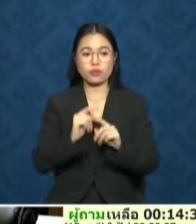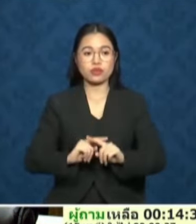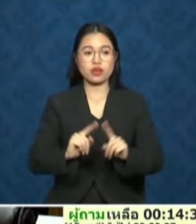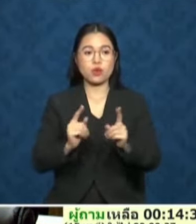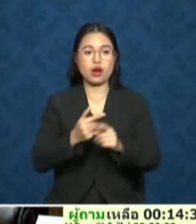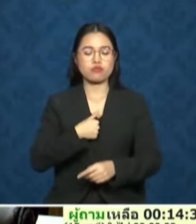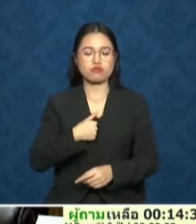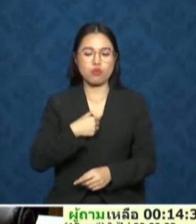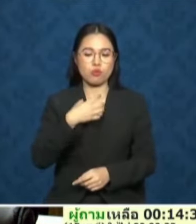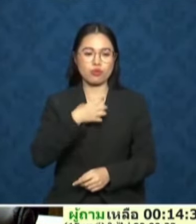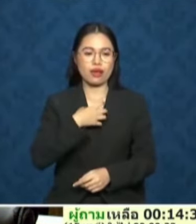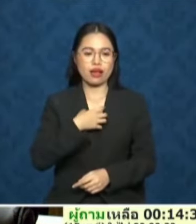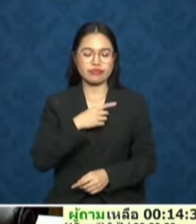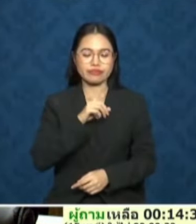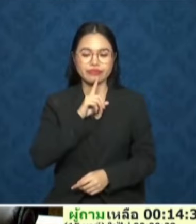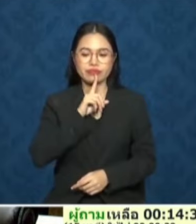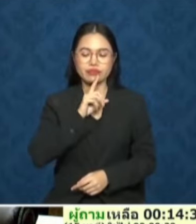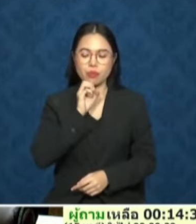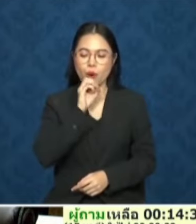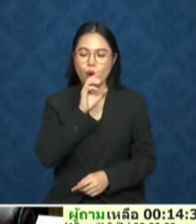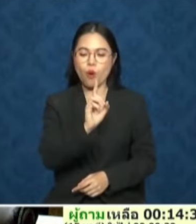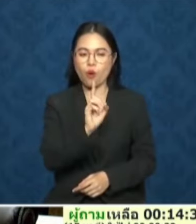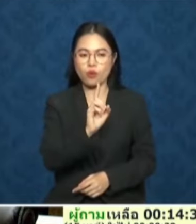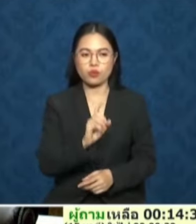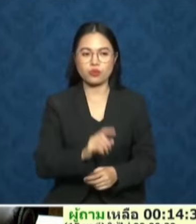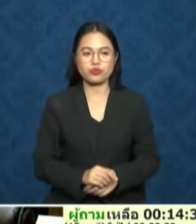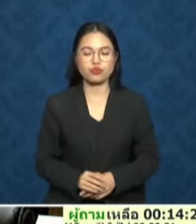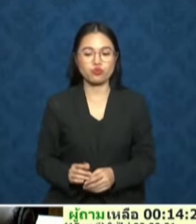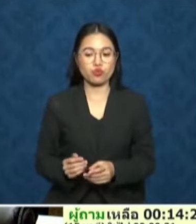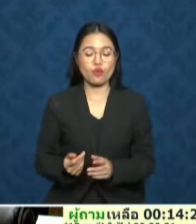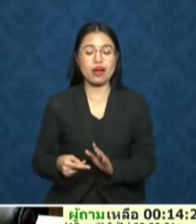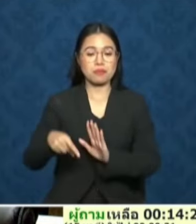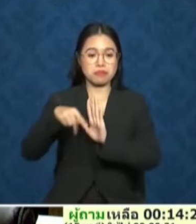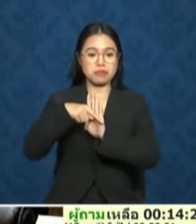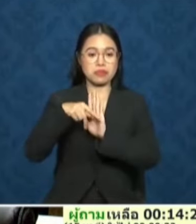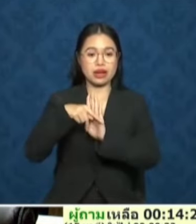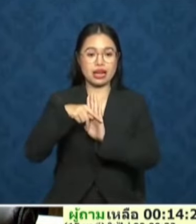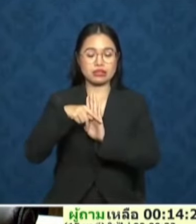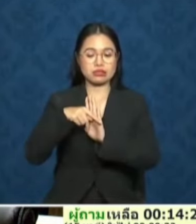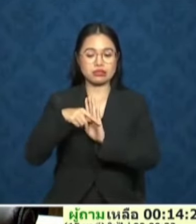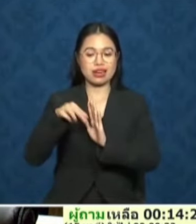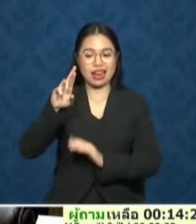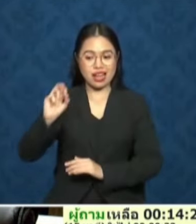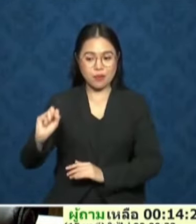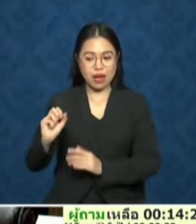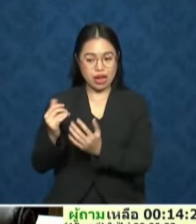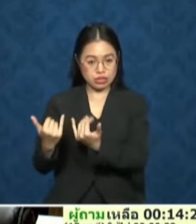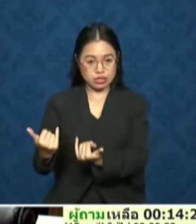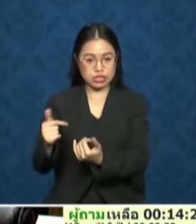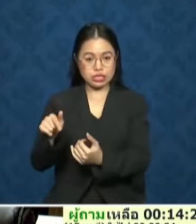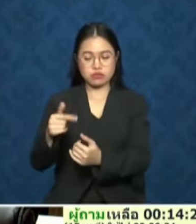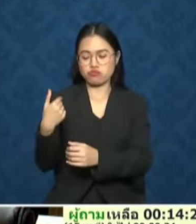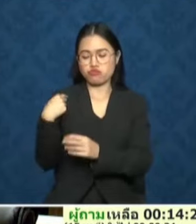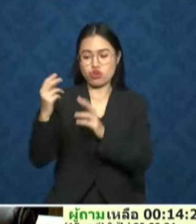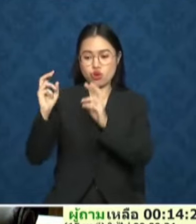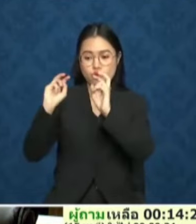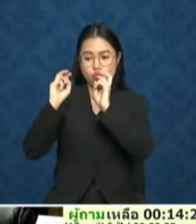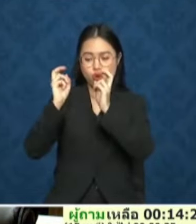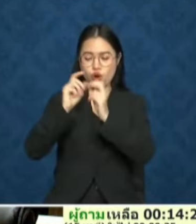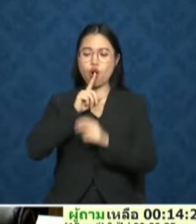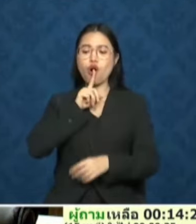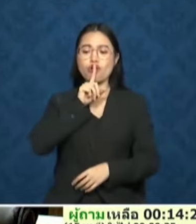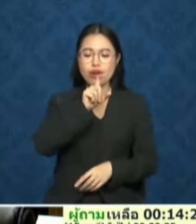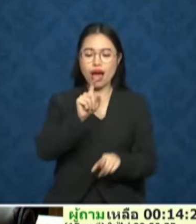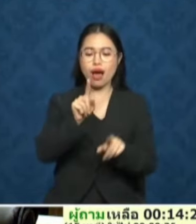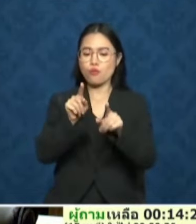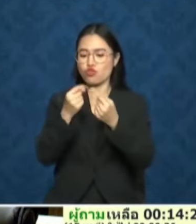ก Skeผมต้องขอย้ำอทงครั้งหนึนะครัทุกวนพร Chris Att ves Diaนักซาพาอย่นี้เรามีวาระกระทู้ถามตอบตลอด